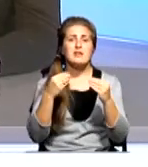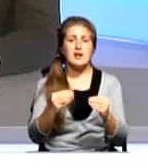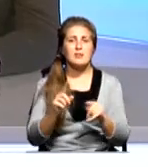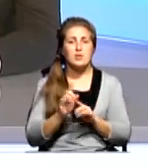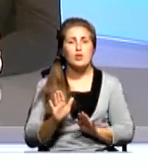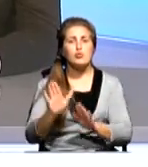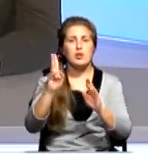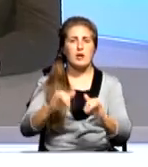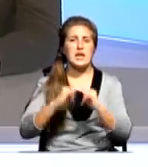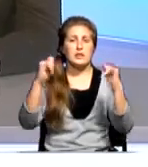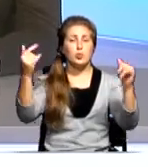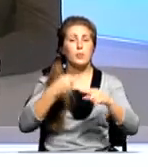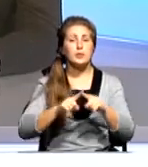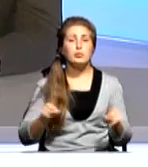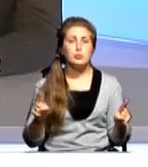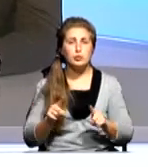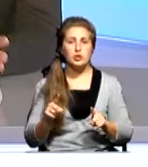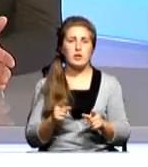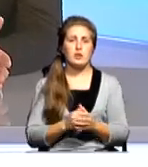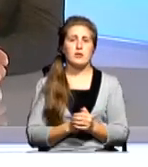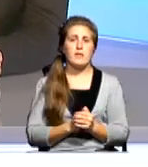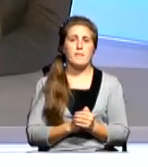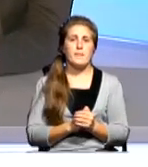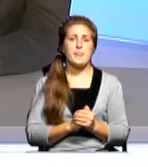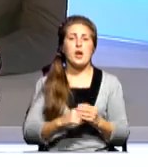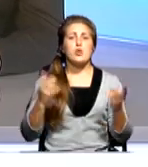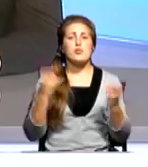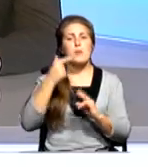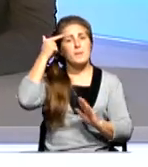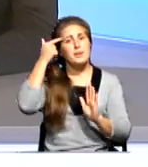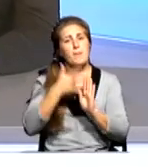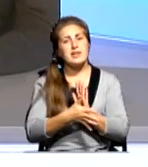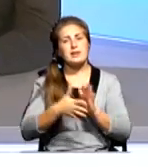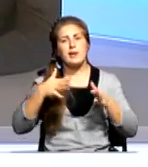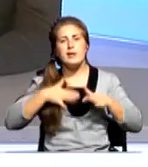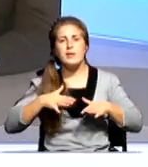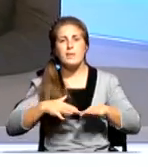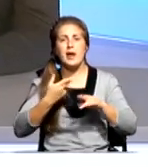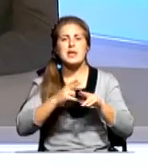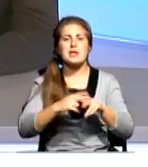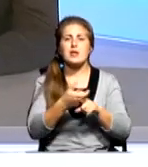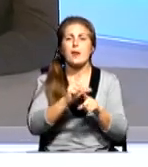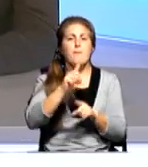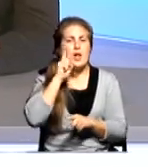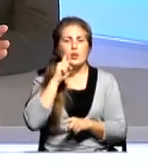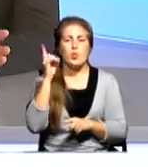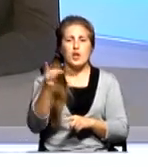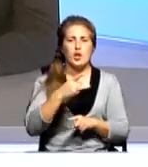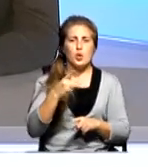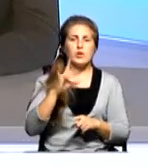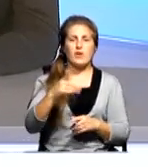развитию потому что ну нужно понимать конечно крым это самый молодой регион россии